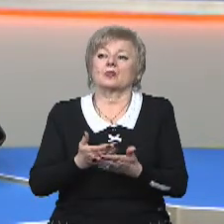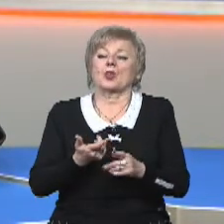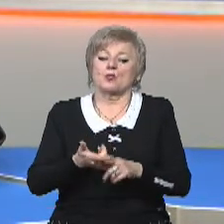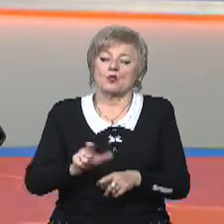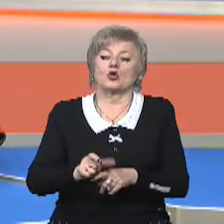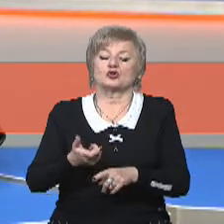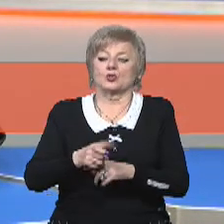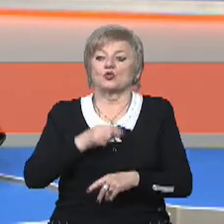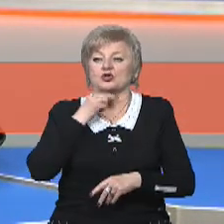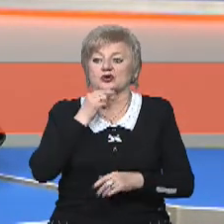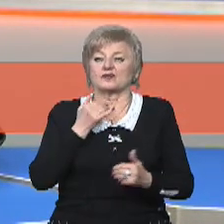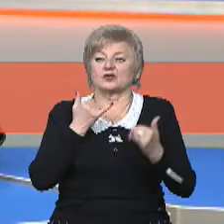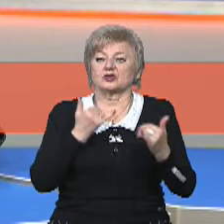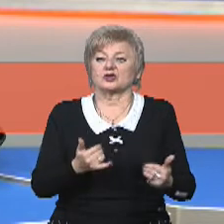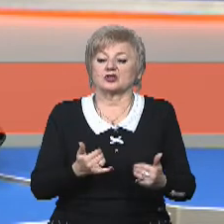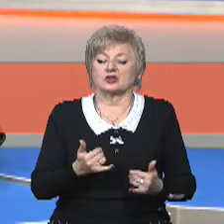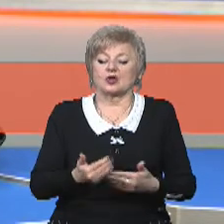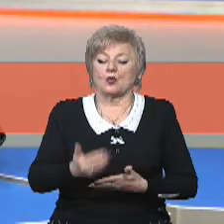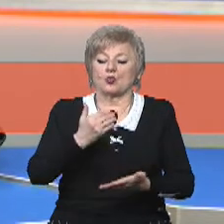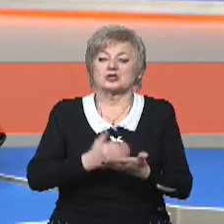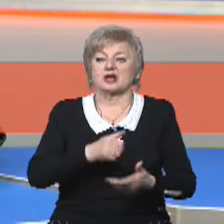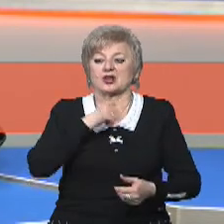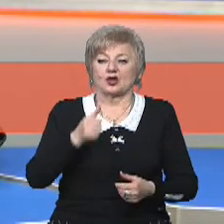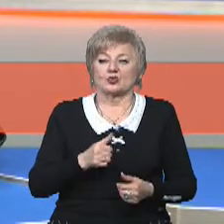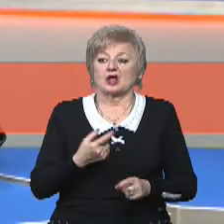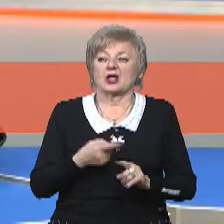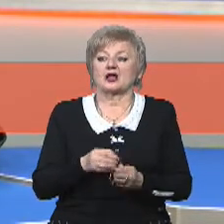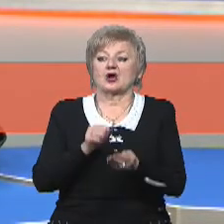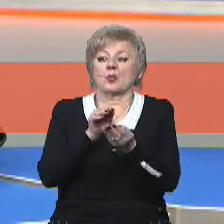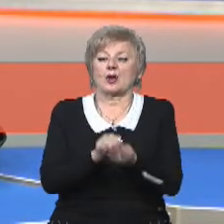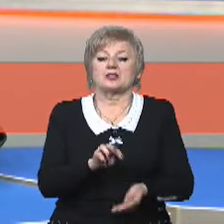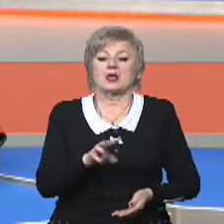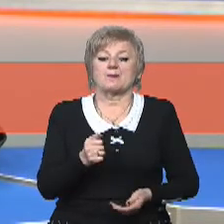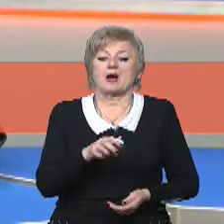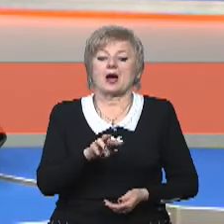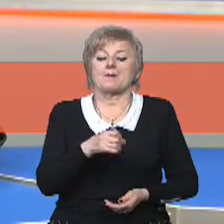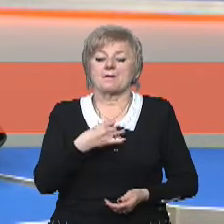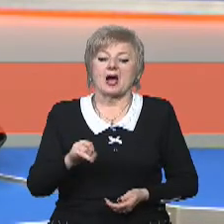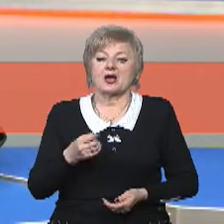більше увагу в останні роки привертає могильник Мамай-гора,